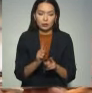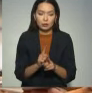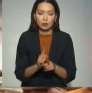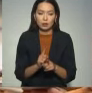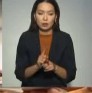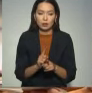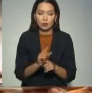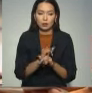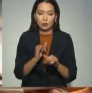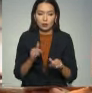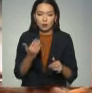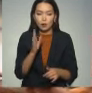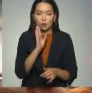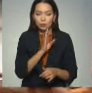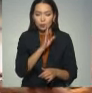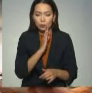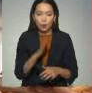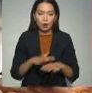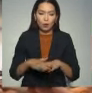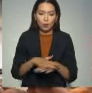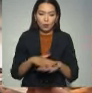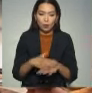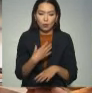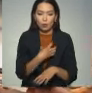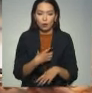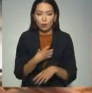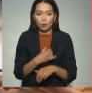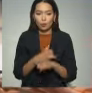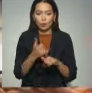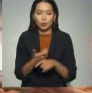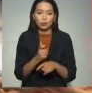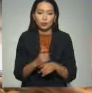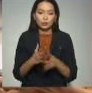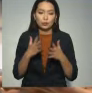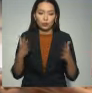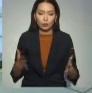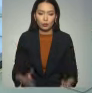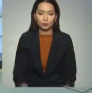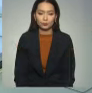деген. Бұл әйелдер қауымның рөлі деген өте зор.